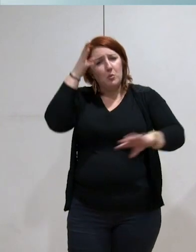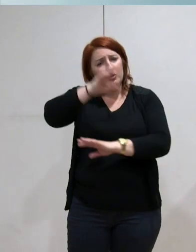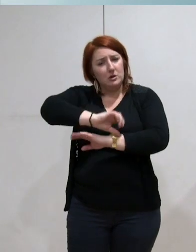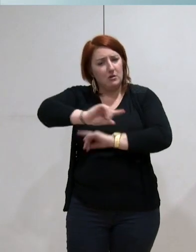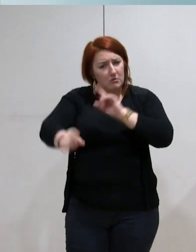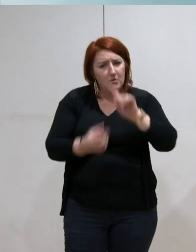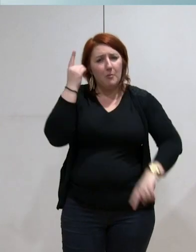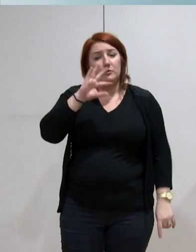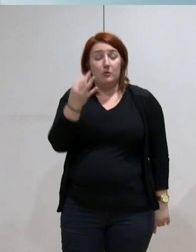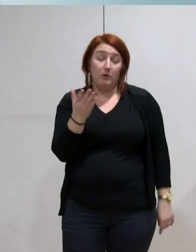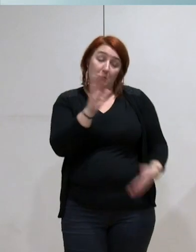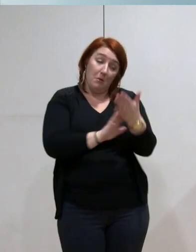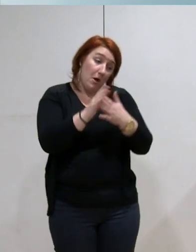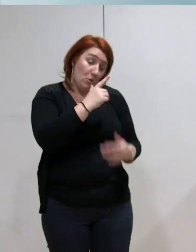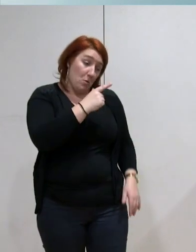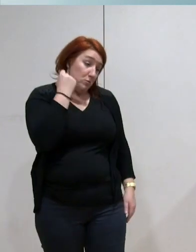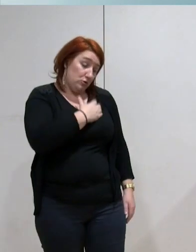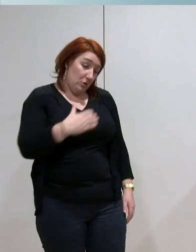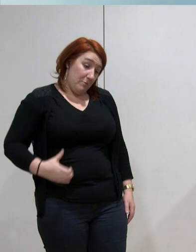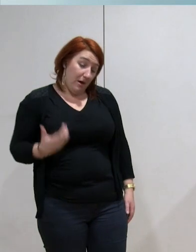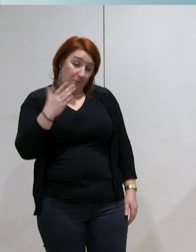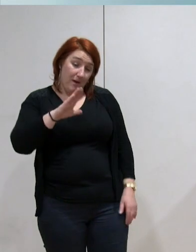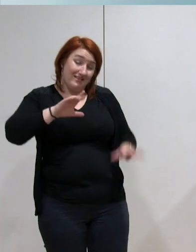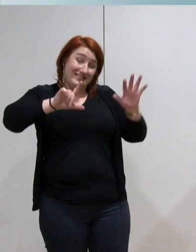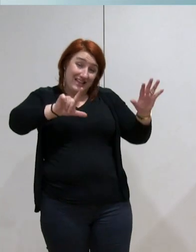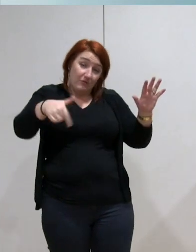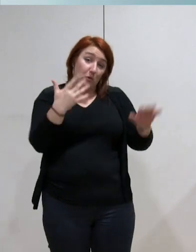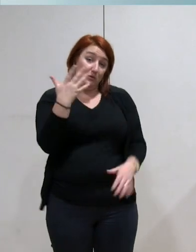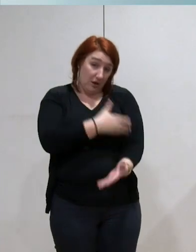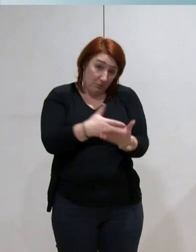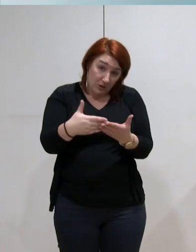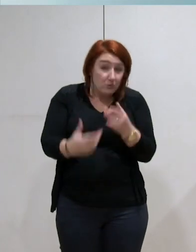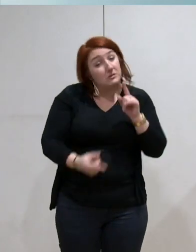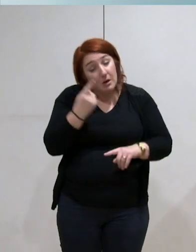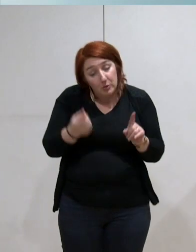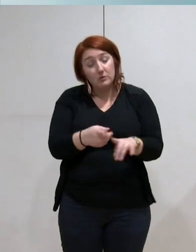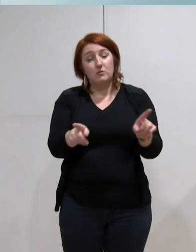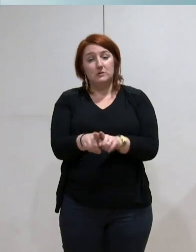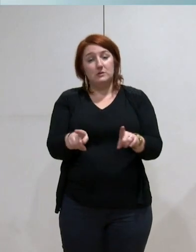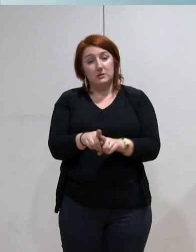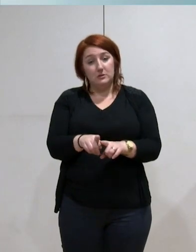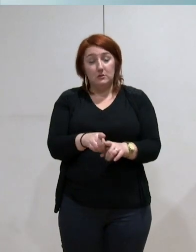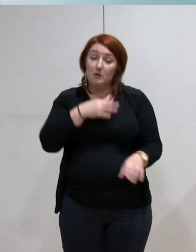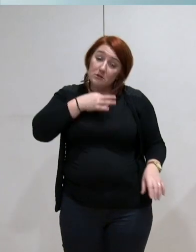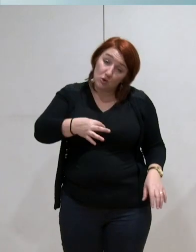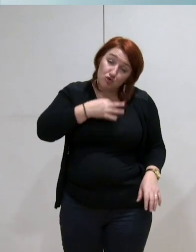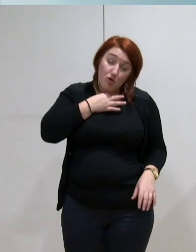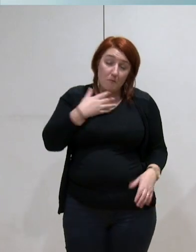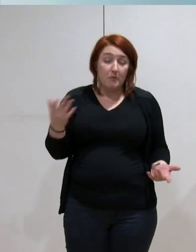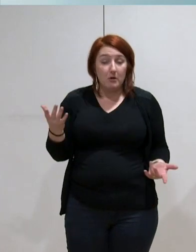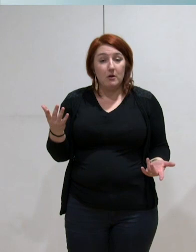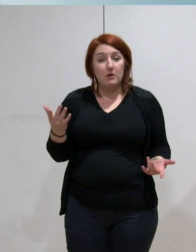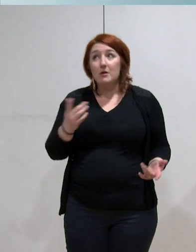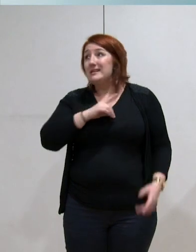pardon monsieur le Maire mais 7 millions et demi c'est aussi important c'est une somme ce n'est pas tous les jours que la